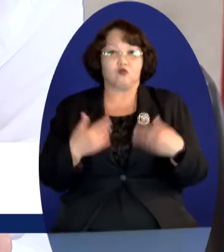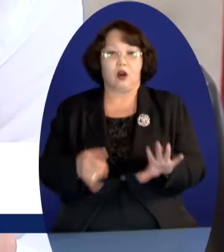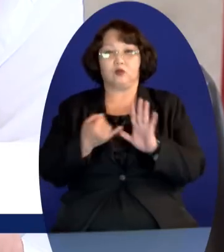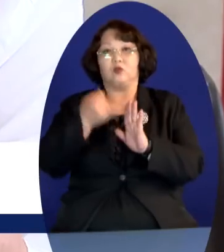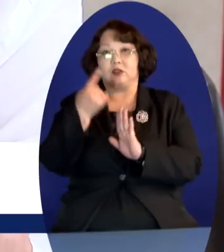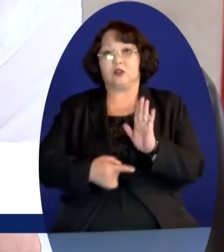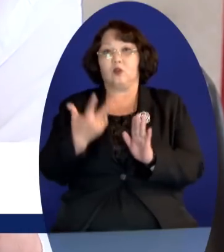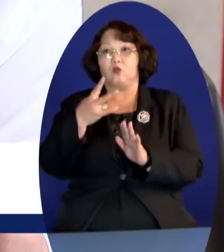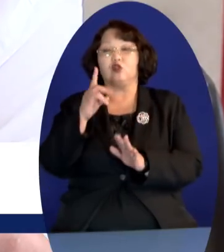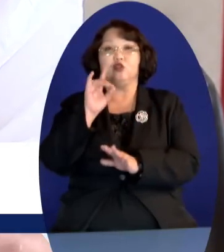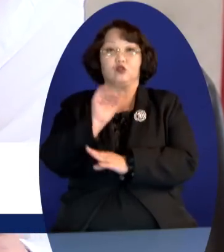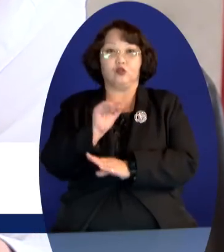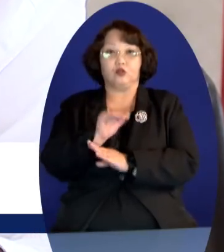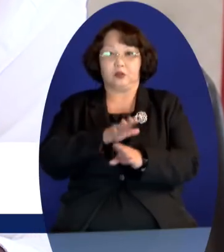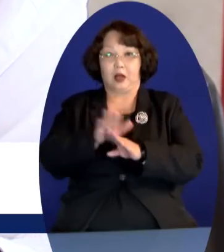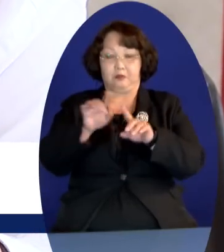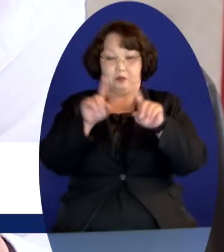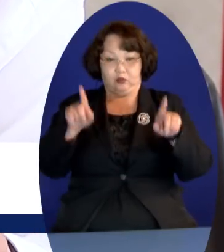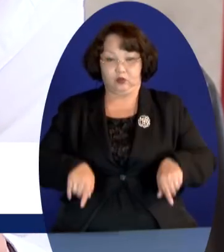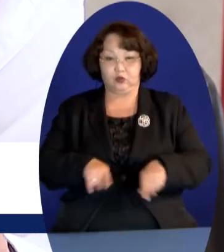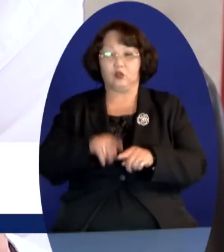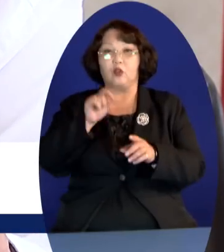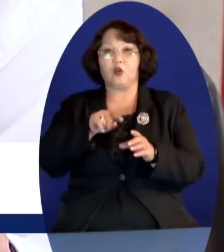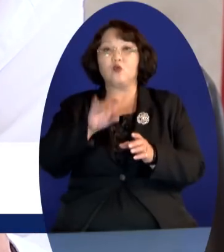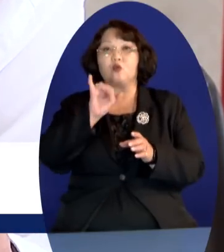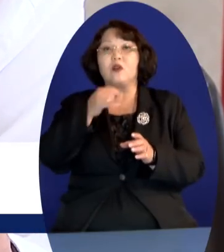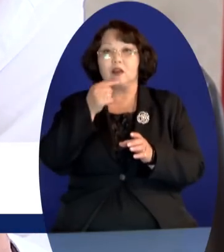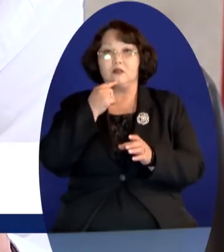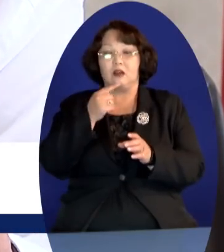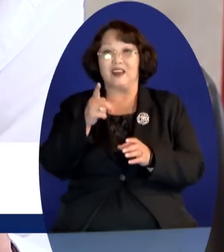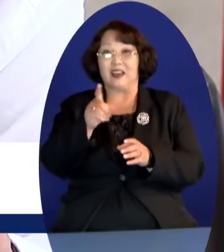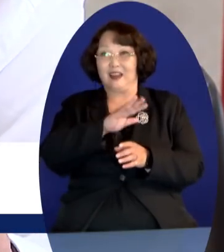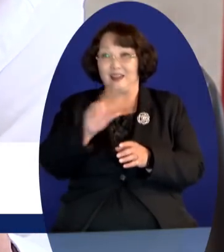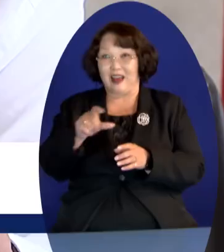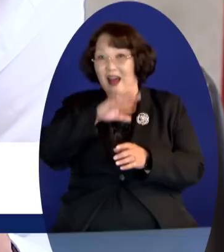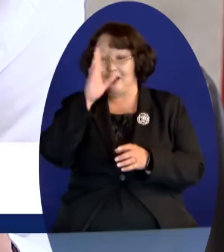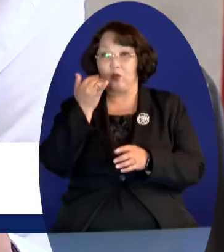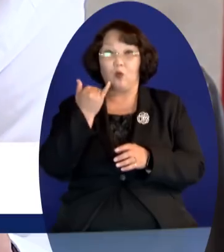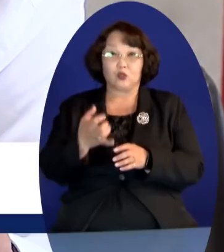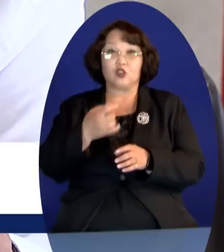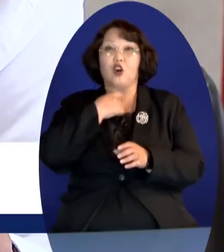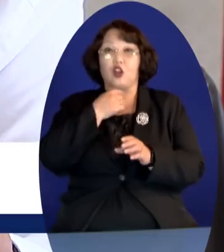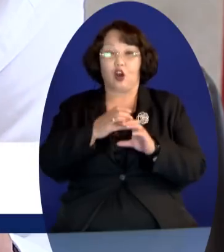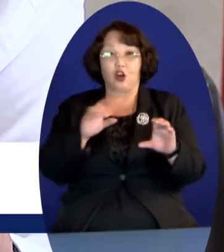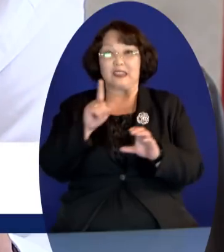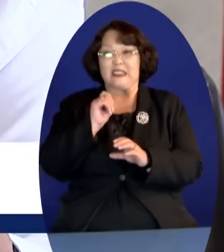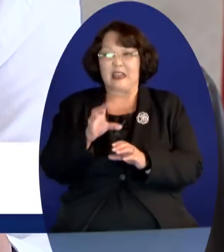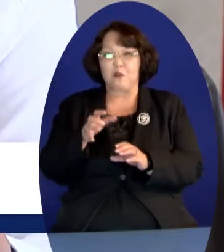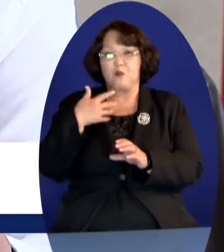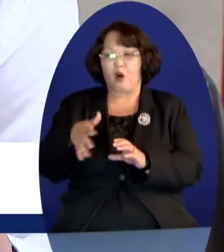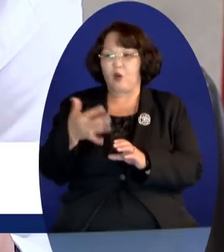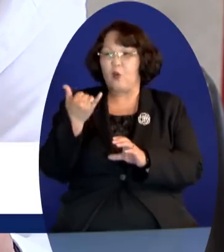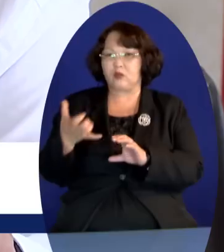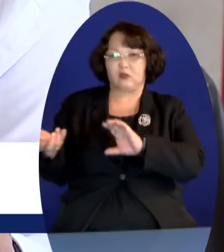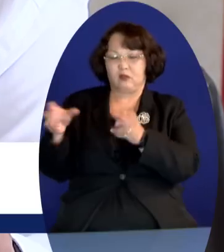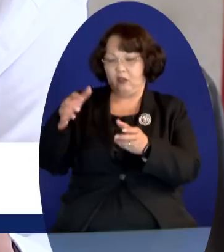өдөр. За энэ албан бичгээр юу гэж дурдсан байг бол бид хэрэглээний халуун усны шугам сүлжээнээс зэвтэй ус гарч ирэх үндсэн